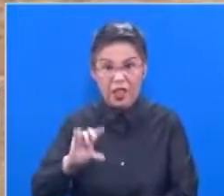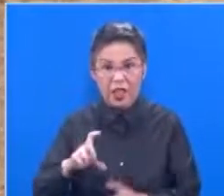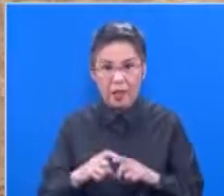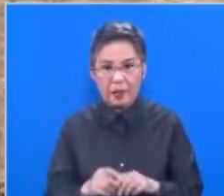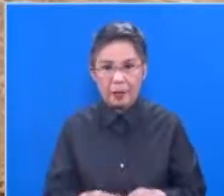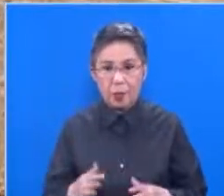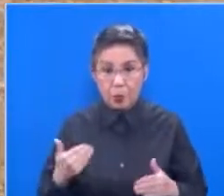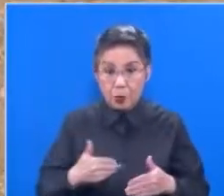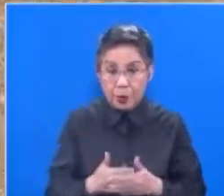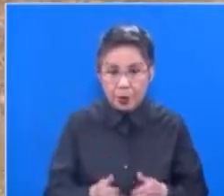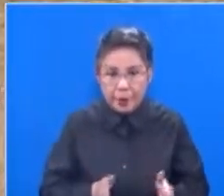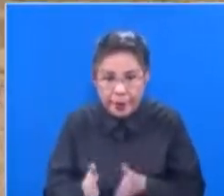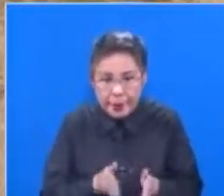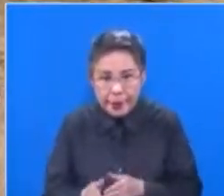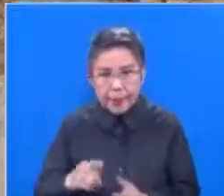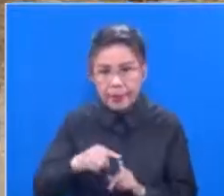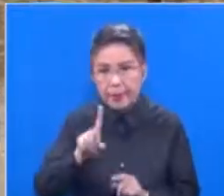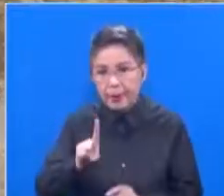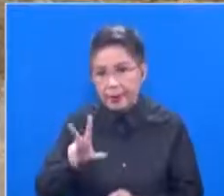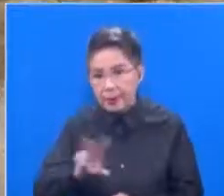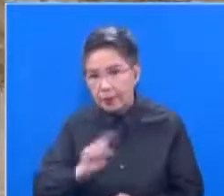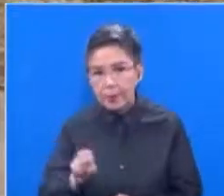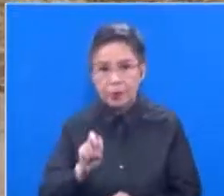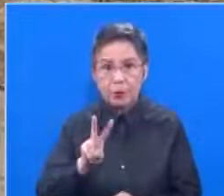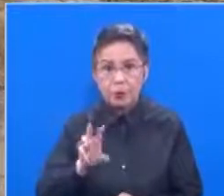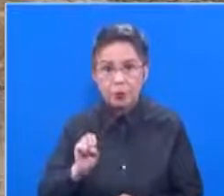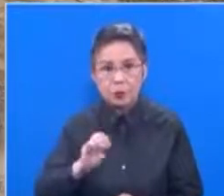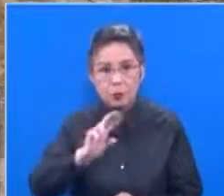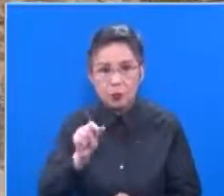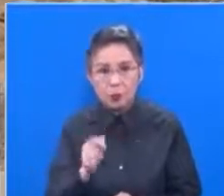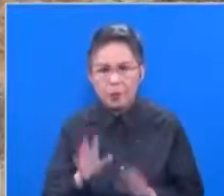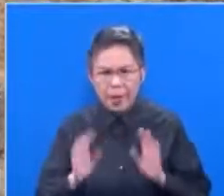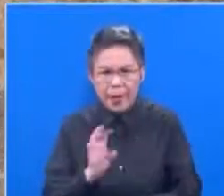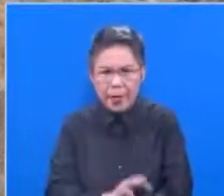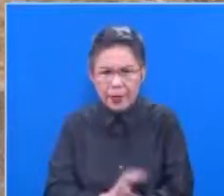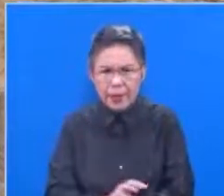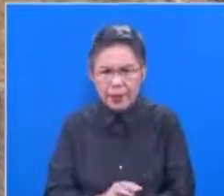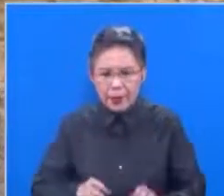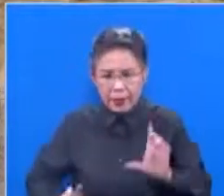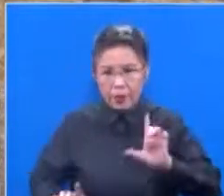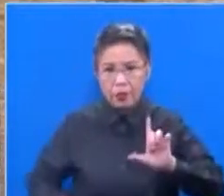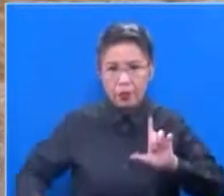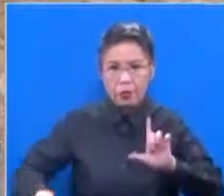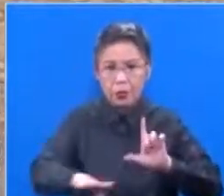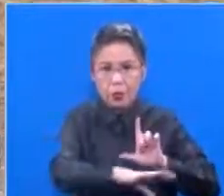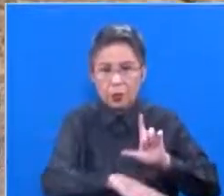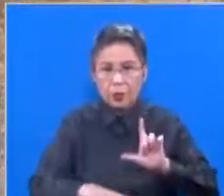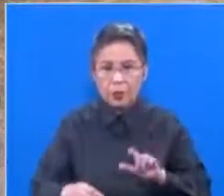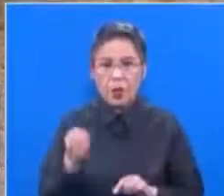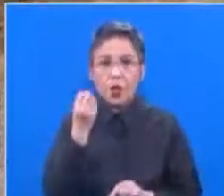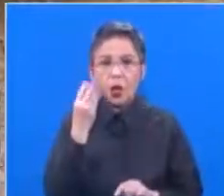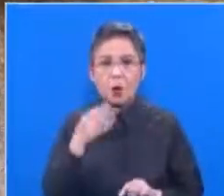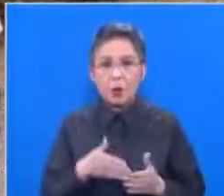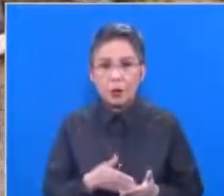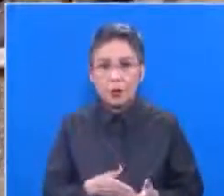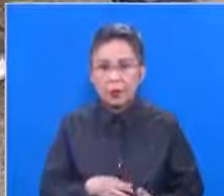Menjelang perhelatan MotoGP pada 18 hingga 20 Maret mendatang, puluhan anjing yang berkeliaran di dalam sirkuit internasional Mandalika, Lombok Tengah,